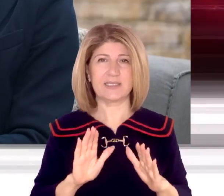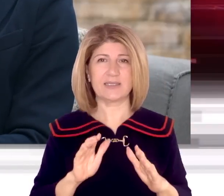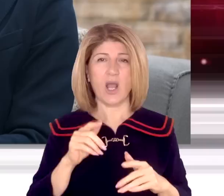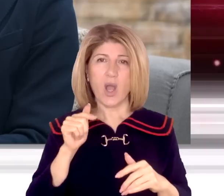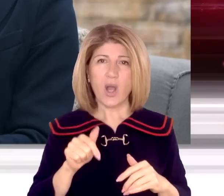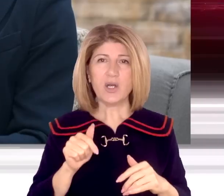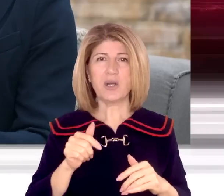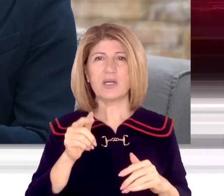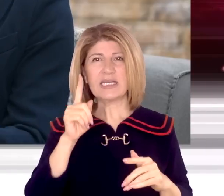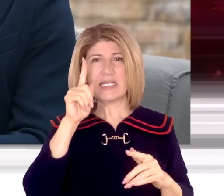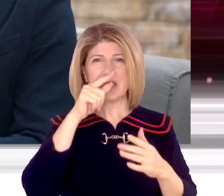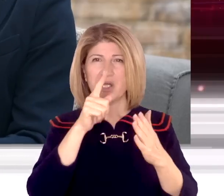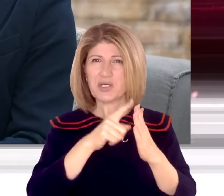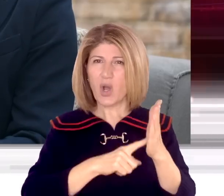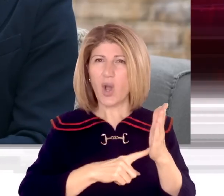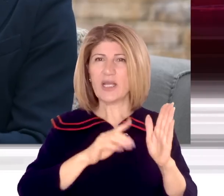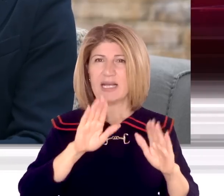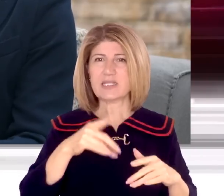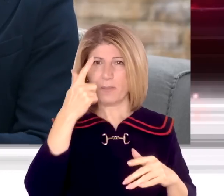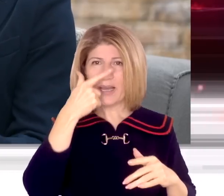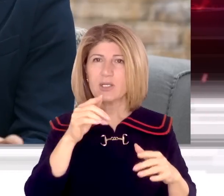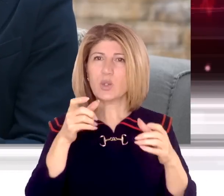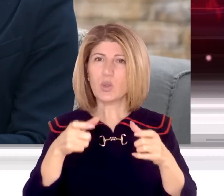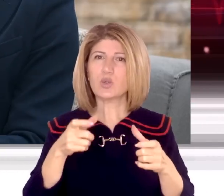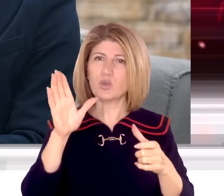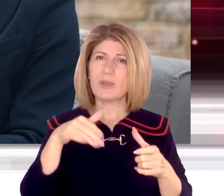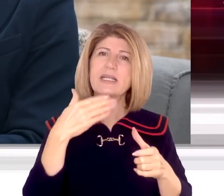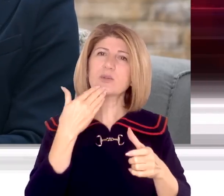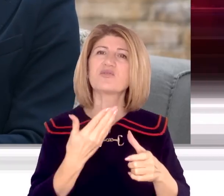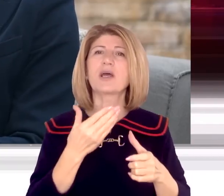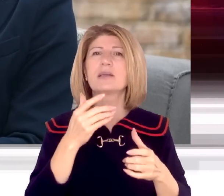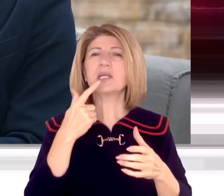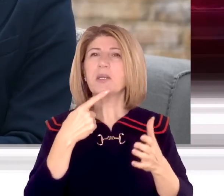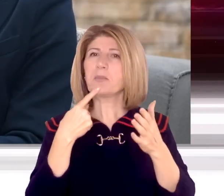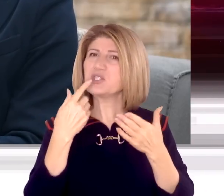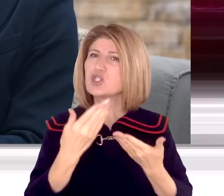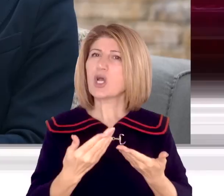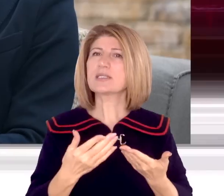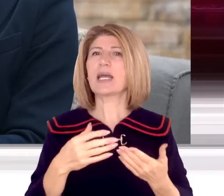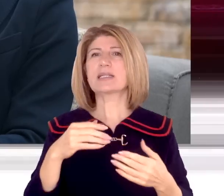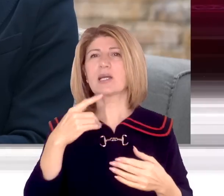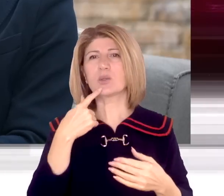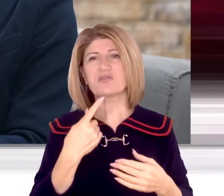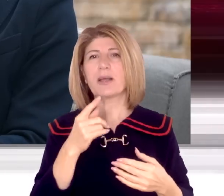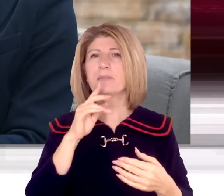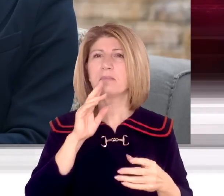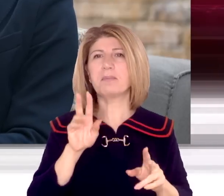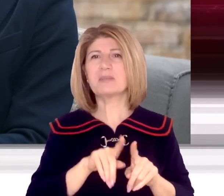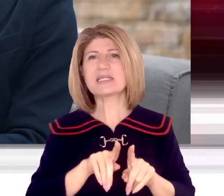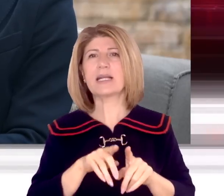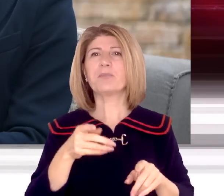حالا یه سری راهکارهایی رو برای کنترلش نومدن مثلا پیشنهاد کردن، به عنوان